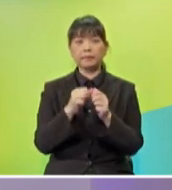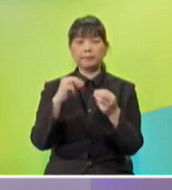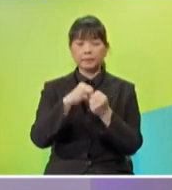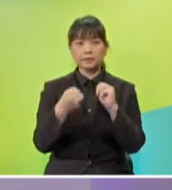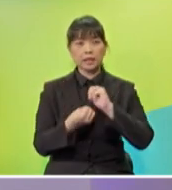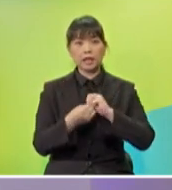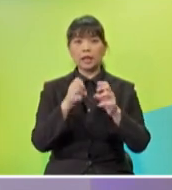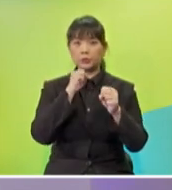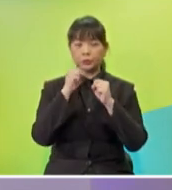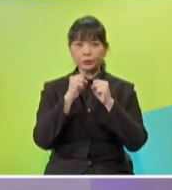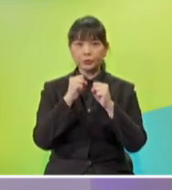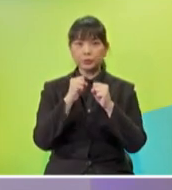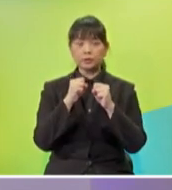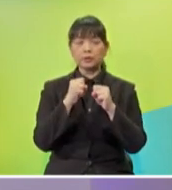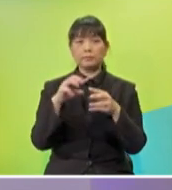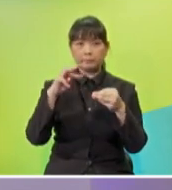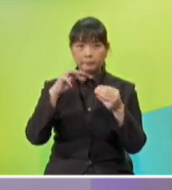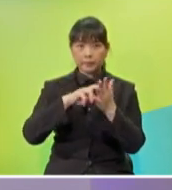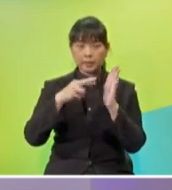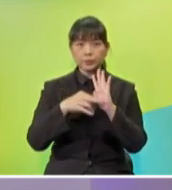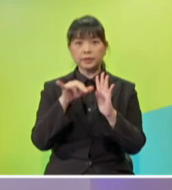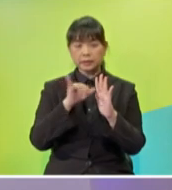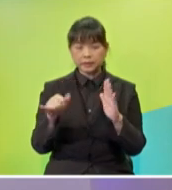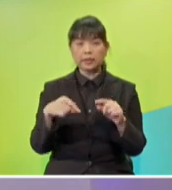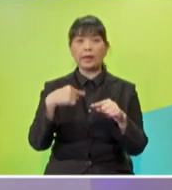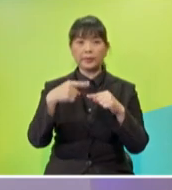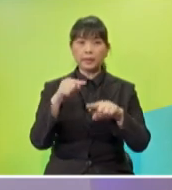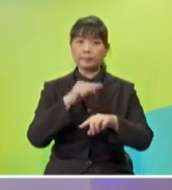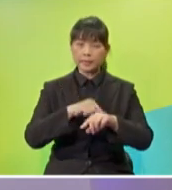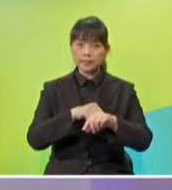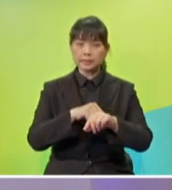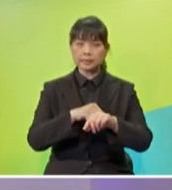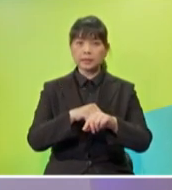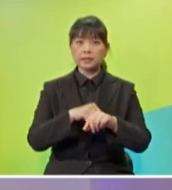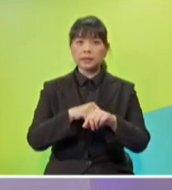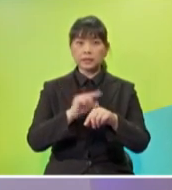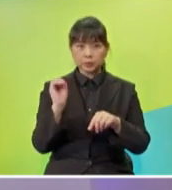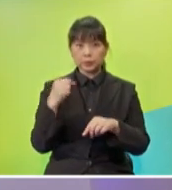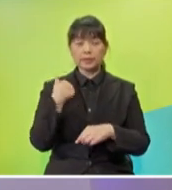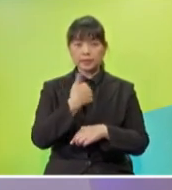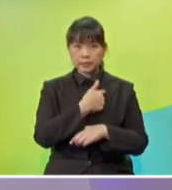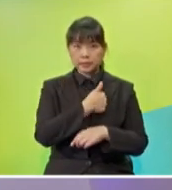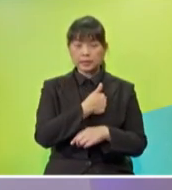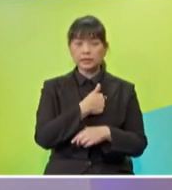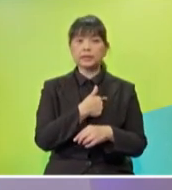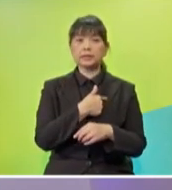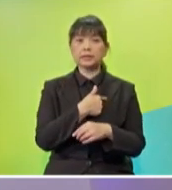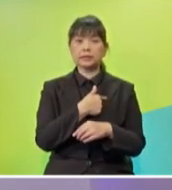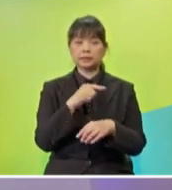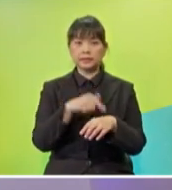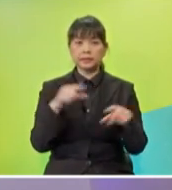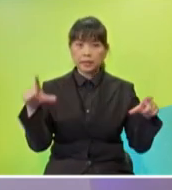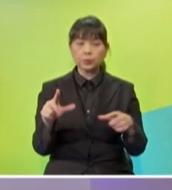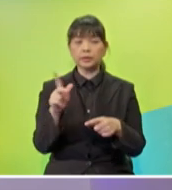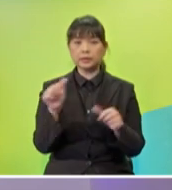dimanfaatkan dengan activity yang baik kita isi masalah bang kita dengan baik maka kita akan